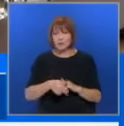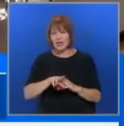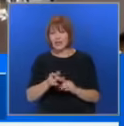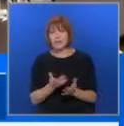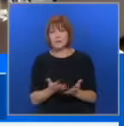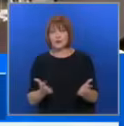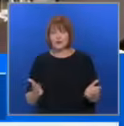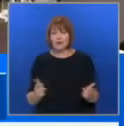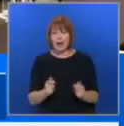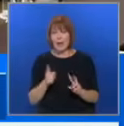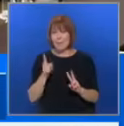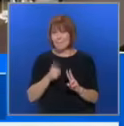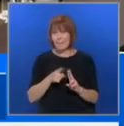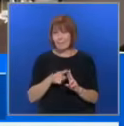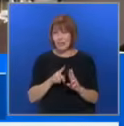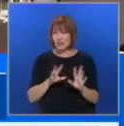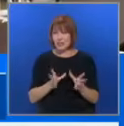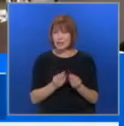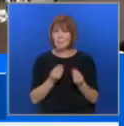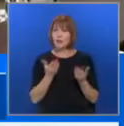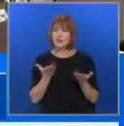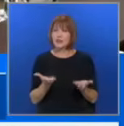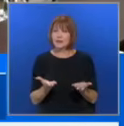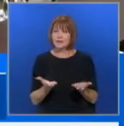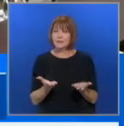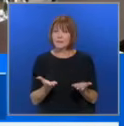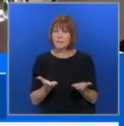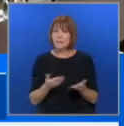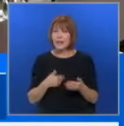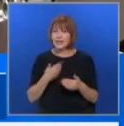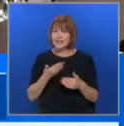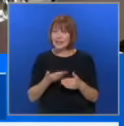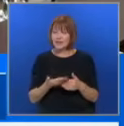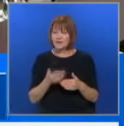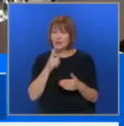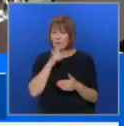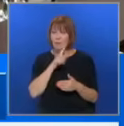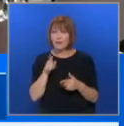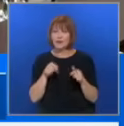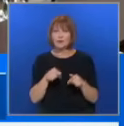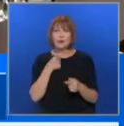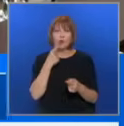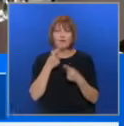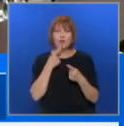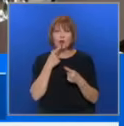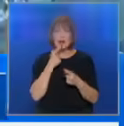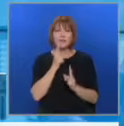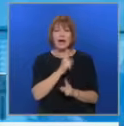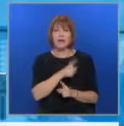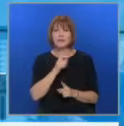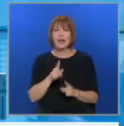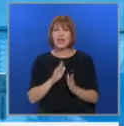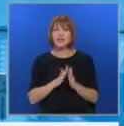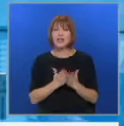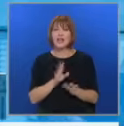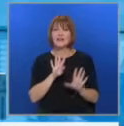ПП ще започнат с тях, когато говорят за антикорупция. Следващия момент. Тук говорим за разпоредбата на член 99